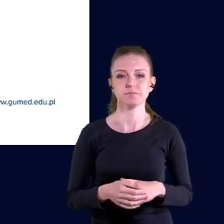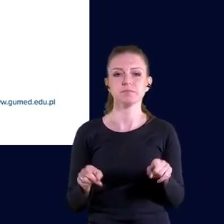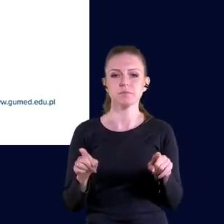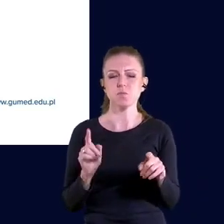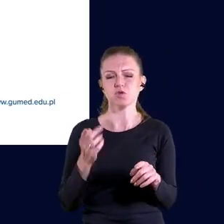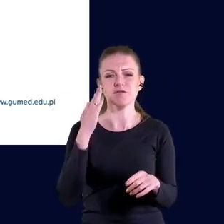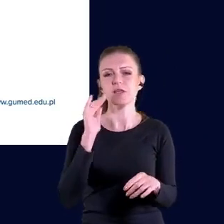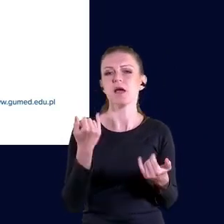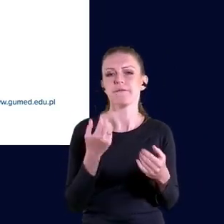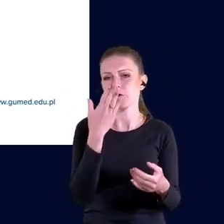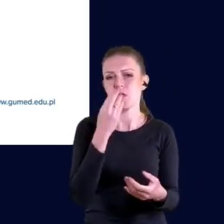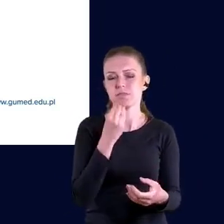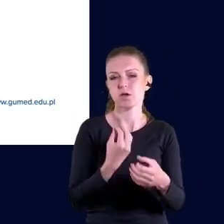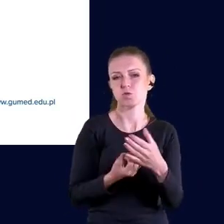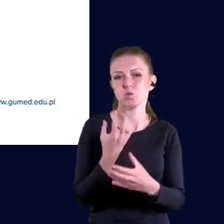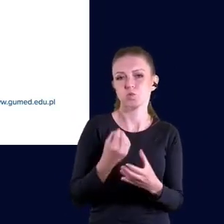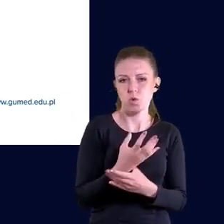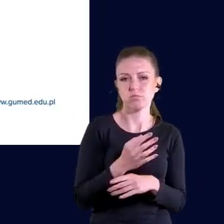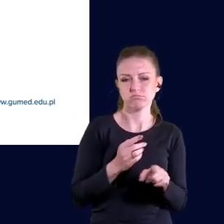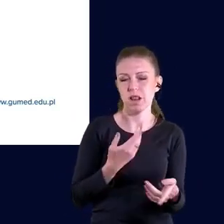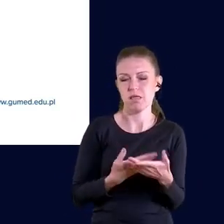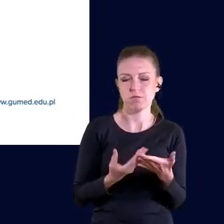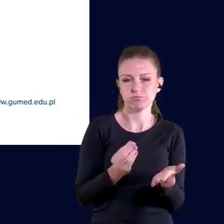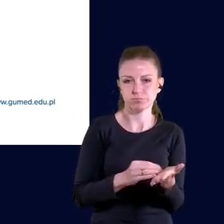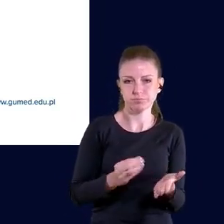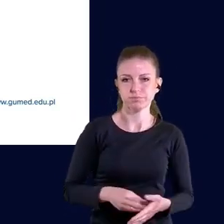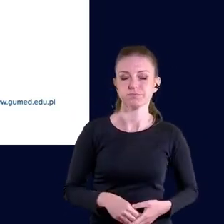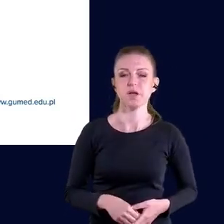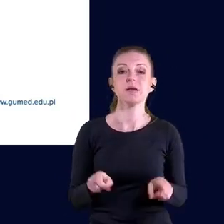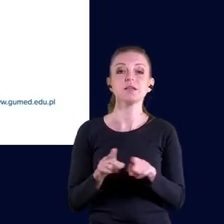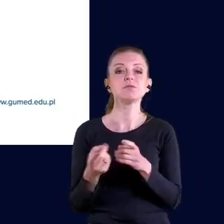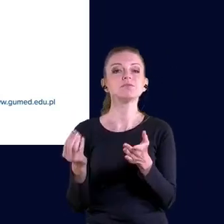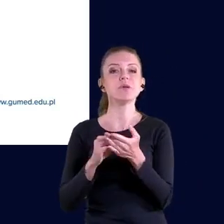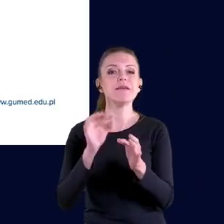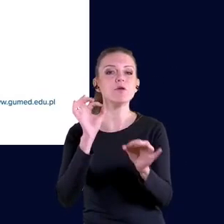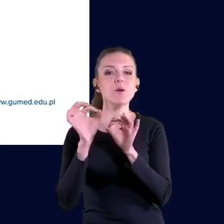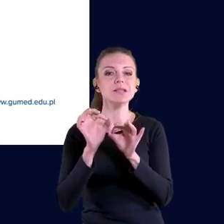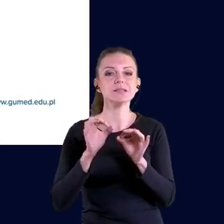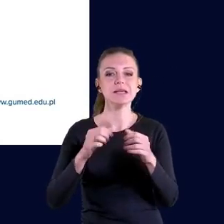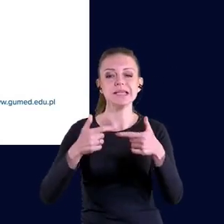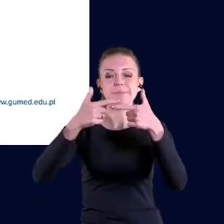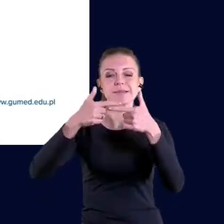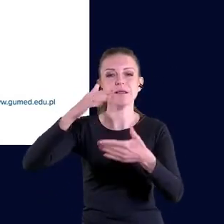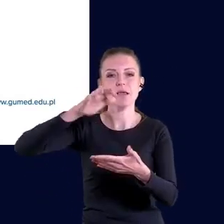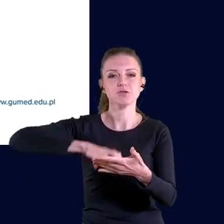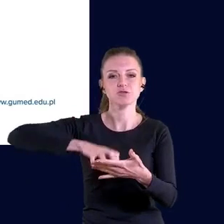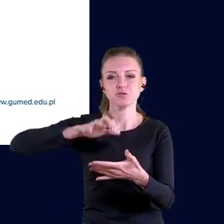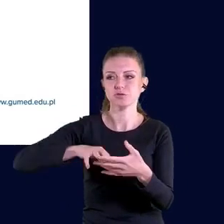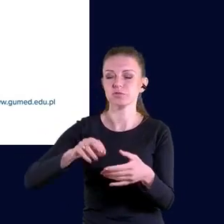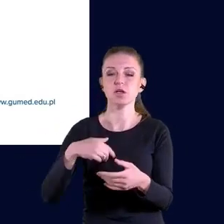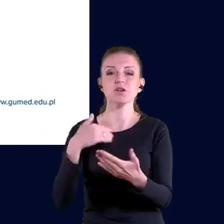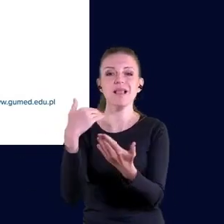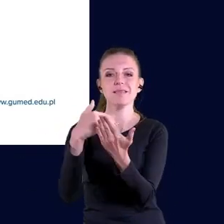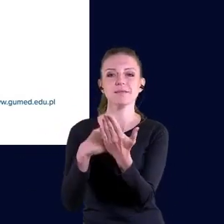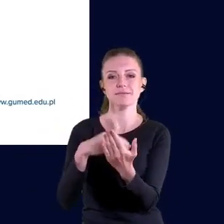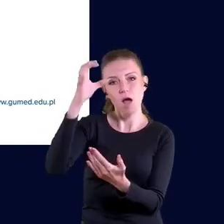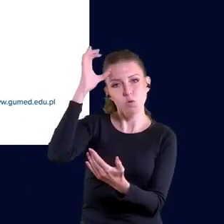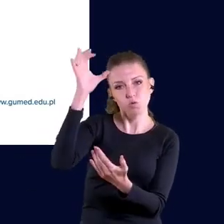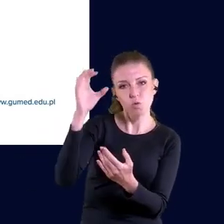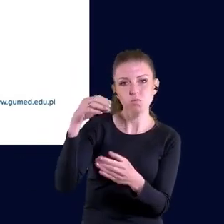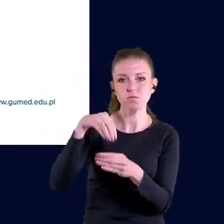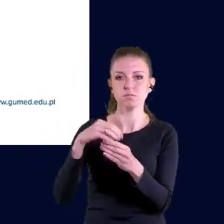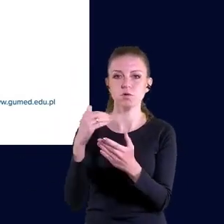także jeżeli w danej monografii znajdowały się o takiej informacji jak spis treści to móc owego listę autorów wszystkich programów